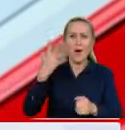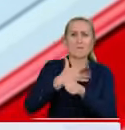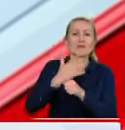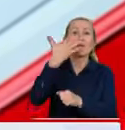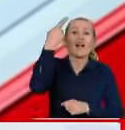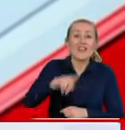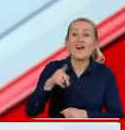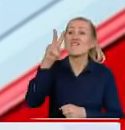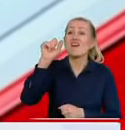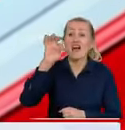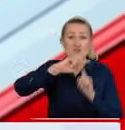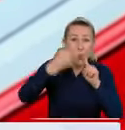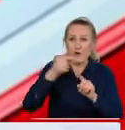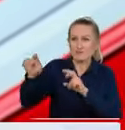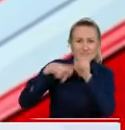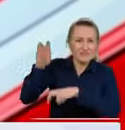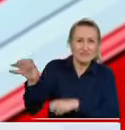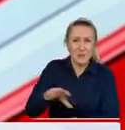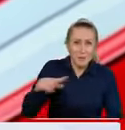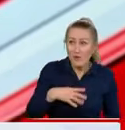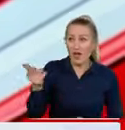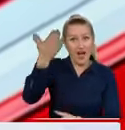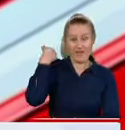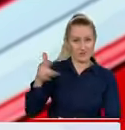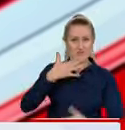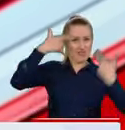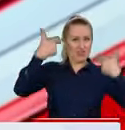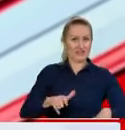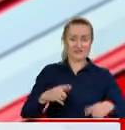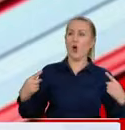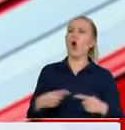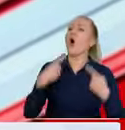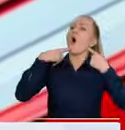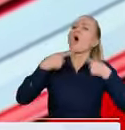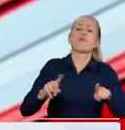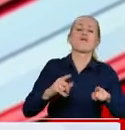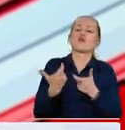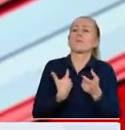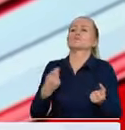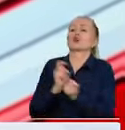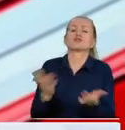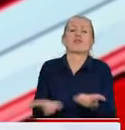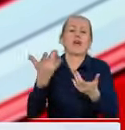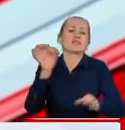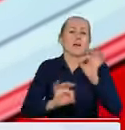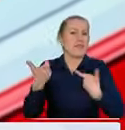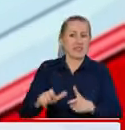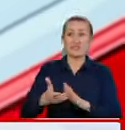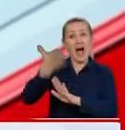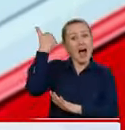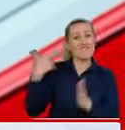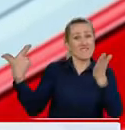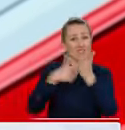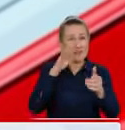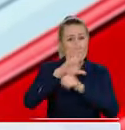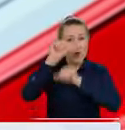było kradzione i jakoś wtedy nie byliście panowie tak odpowiedzialni, żeby temu zapobiec. Wtedy w 2015 roku na